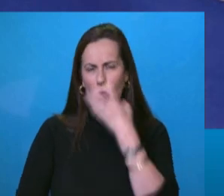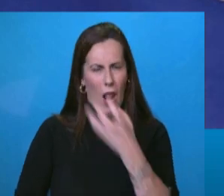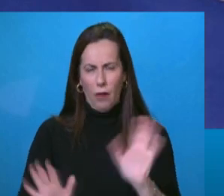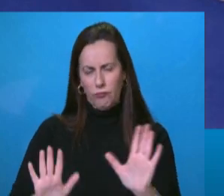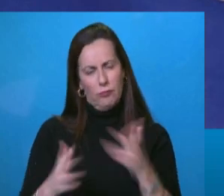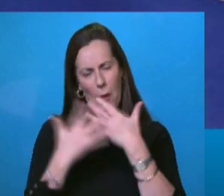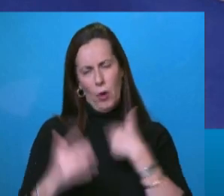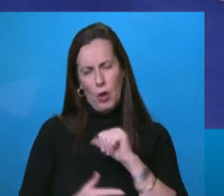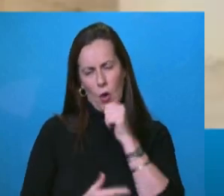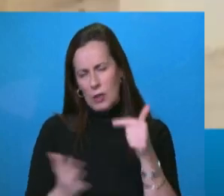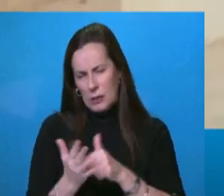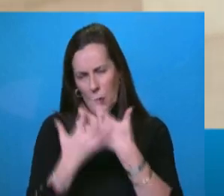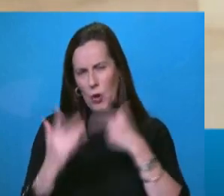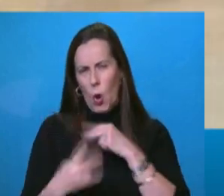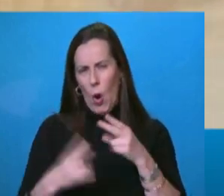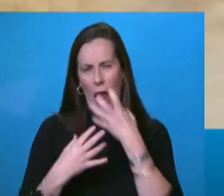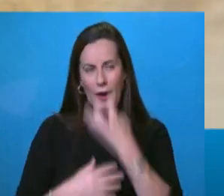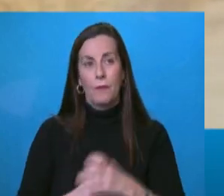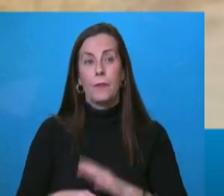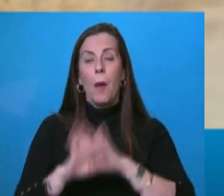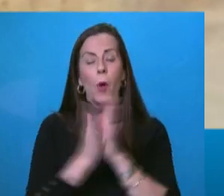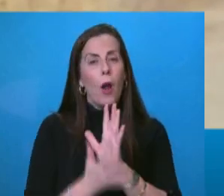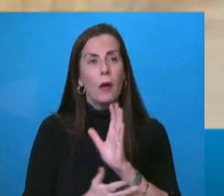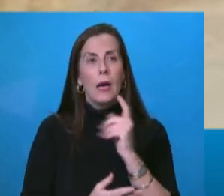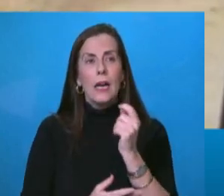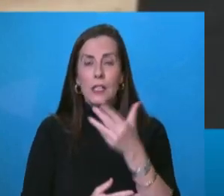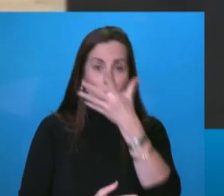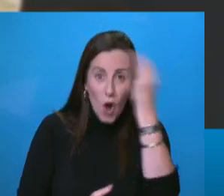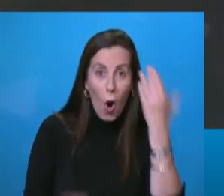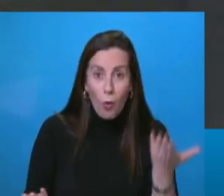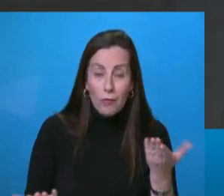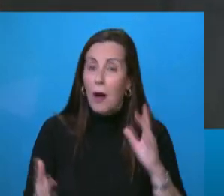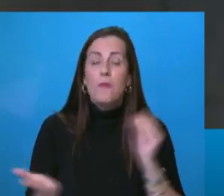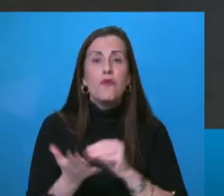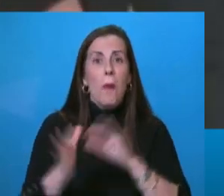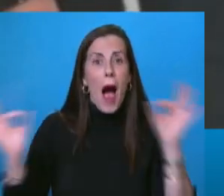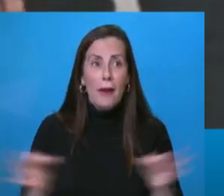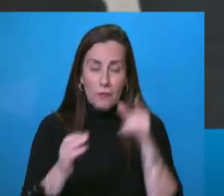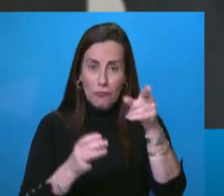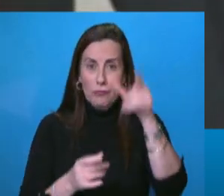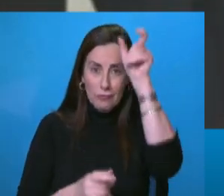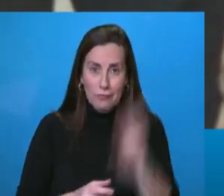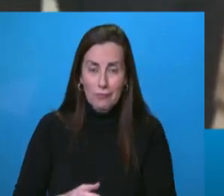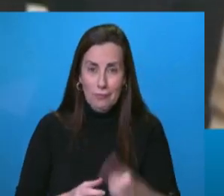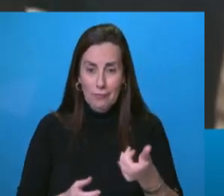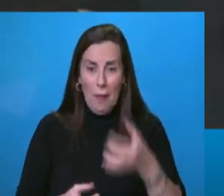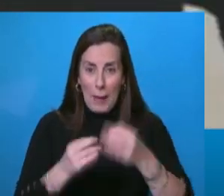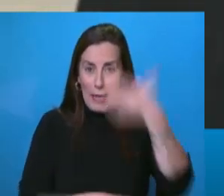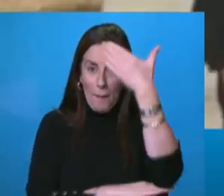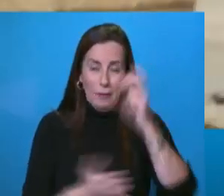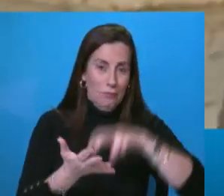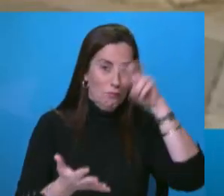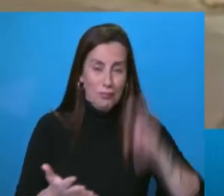מטבע הדברים מסיבות ברורות. ובתוך כל ההמולה קצת נשכח שהטקס היה גם לכבודו של פרקליט המדינה היוצא